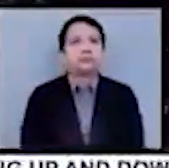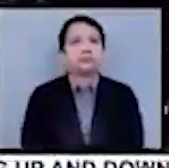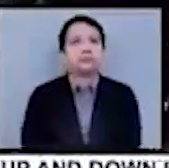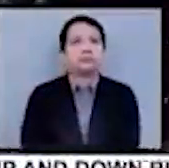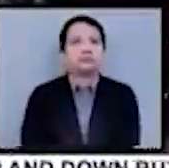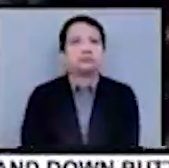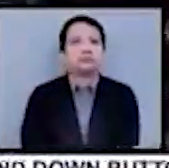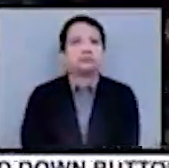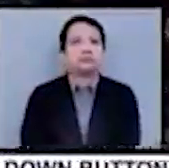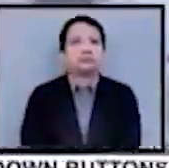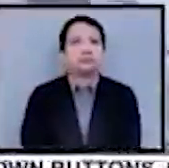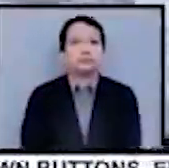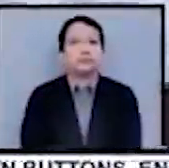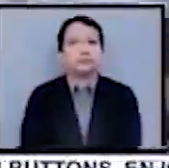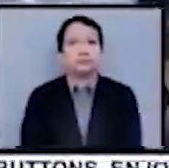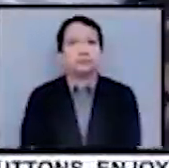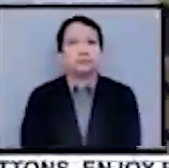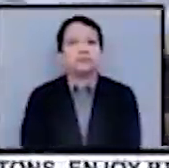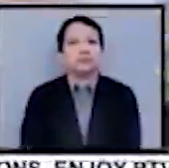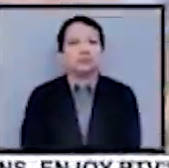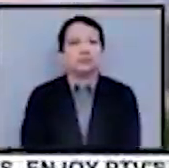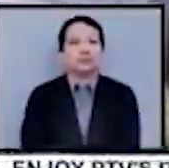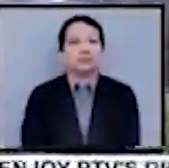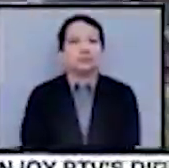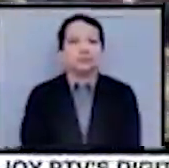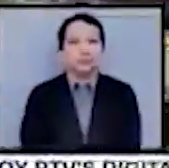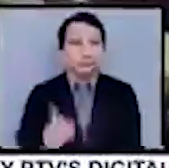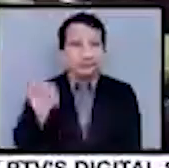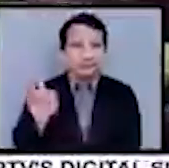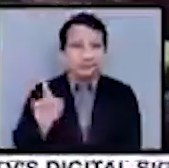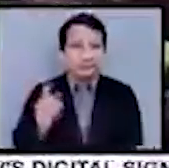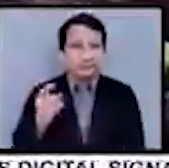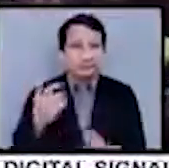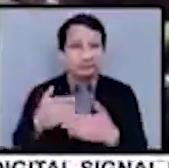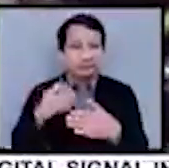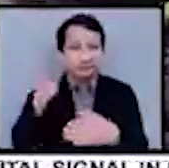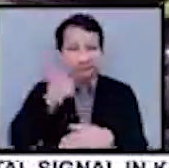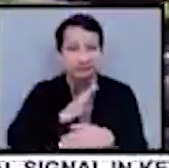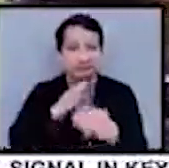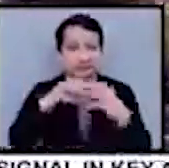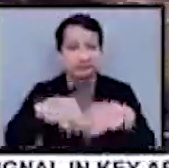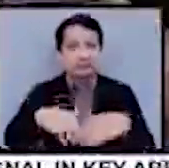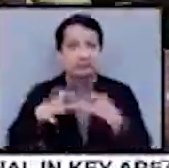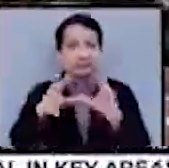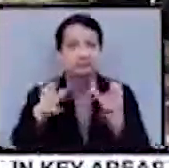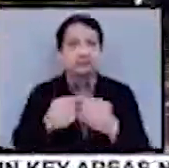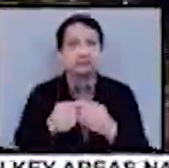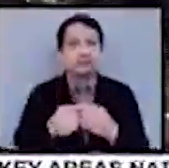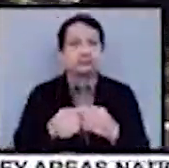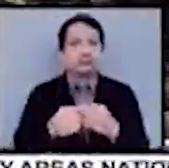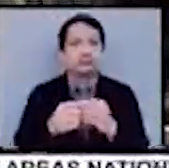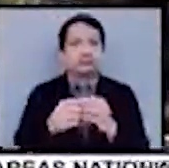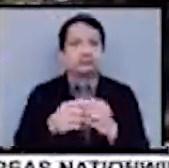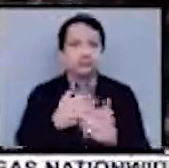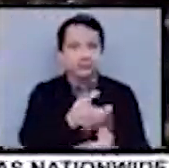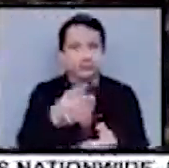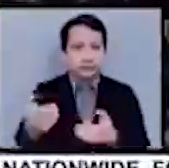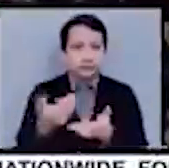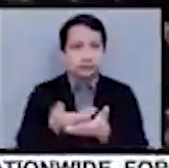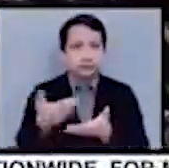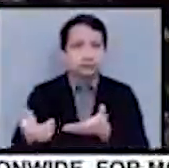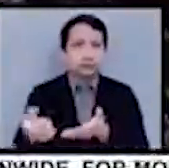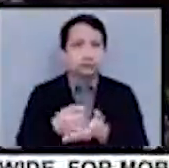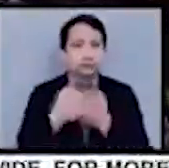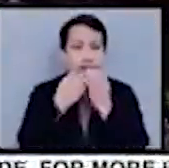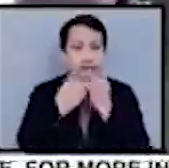Nagsisimula ng mabulok ang balat ng talong na binili ni Aling Lot sa Commonwealth Market. Pero pinatos pa rin niya dahil mas mura at